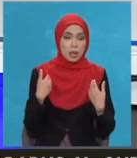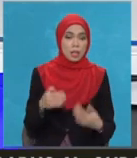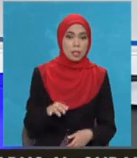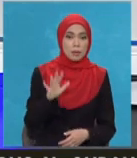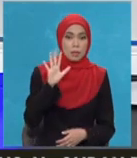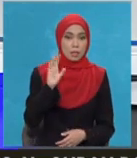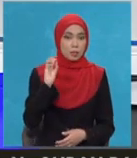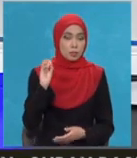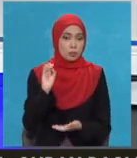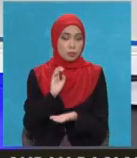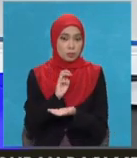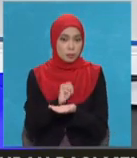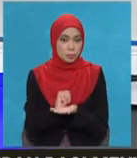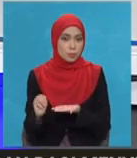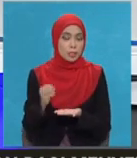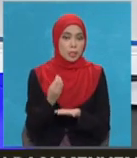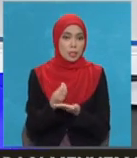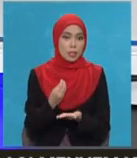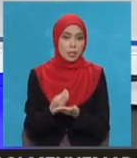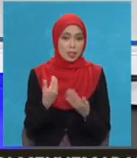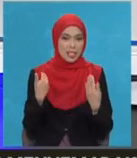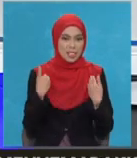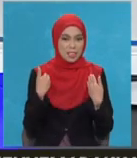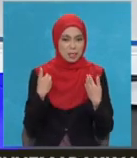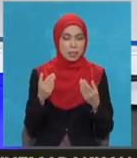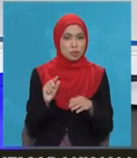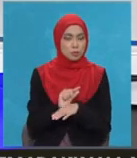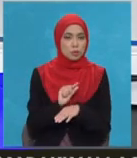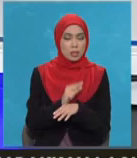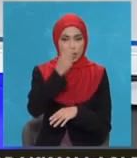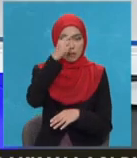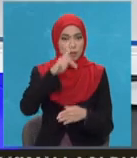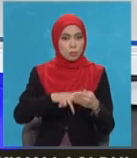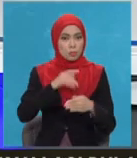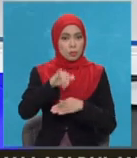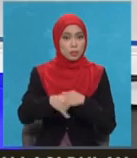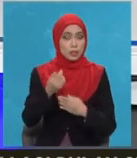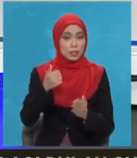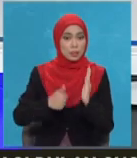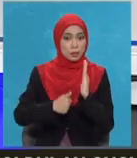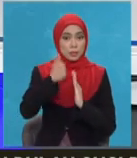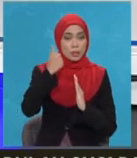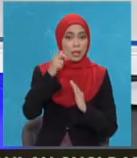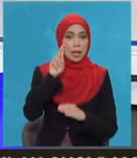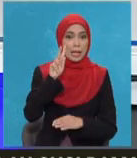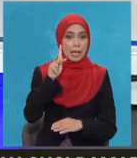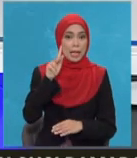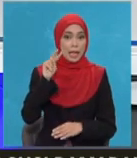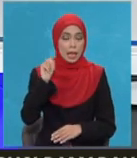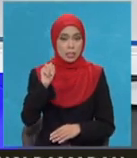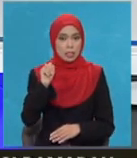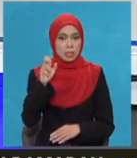diperuntukkan bagi kemajuan untuk membiayai project project diluruskan di bawah rgn ke-11 melibatkan